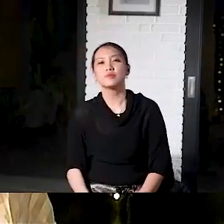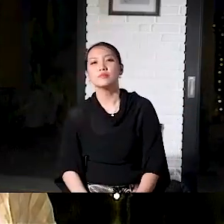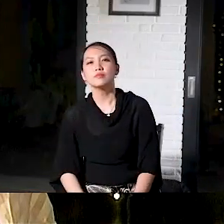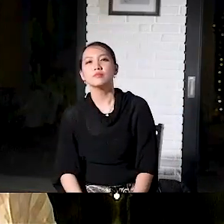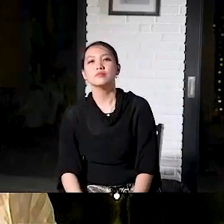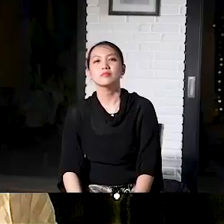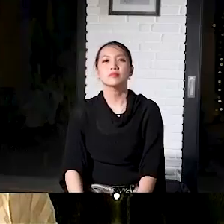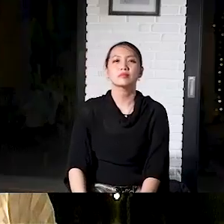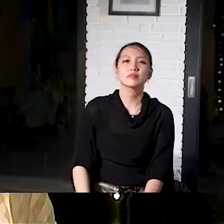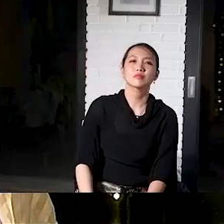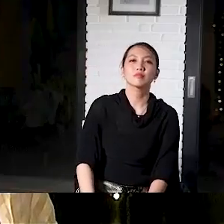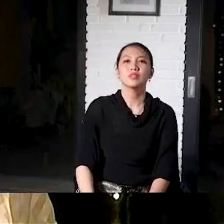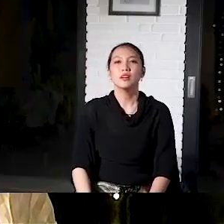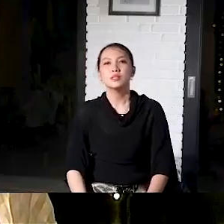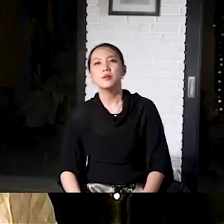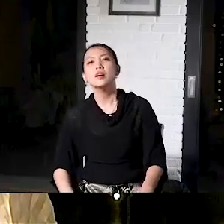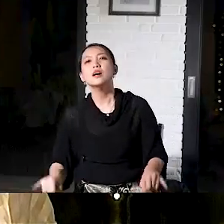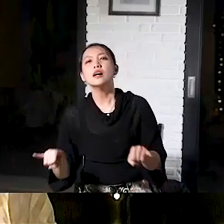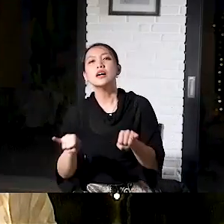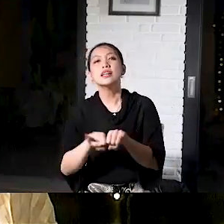sembah Dia， 圣灵可以充满你。